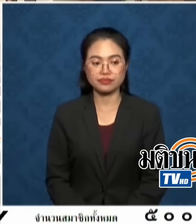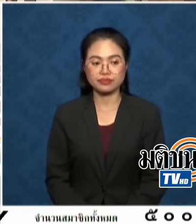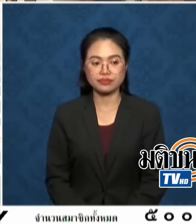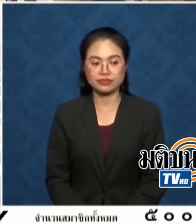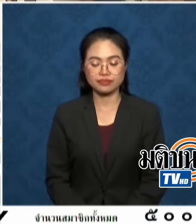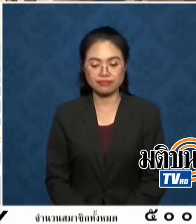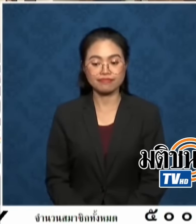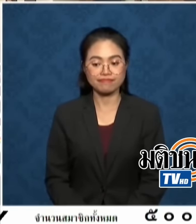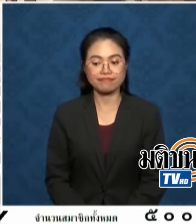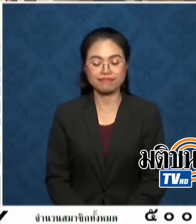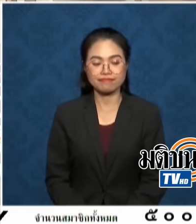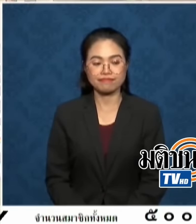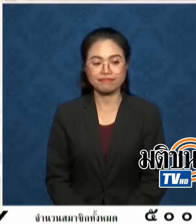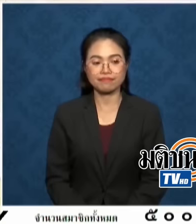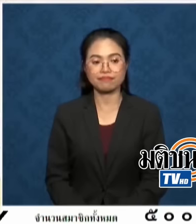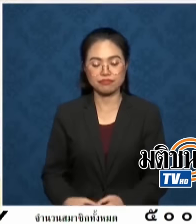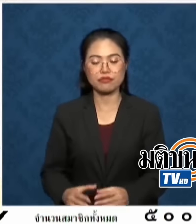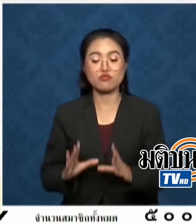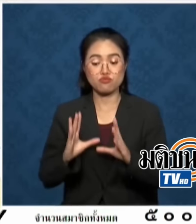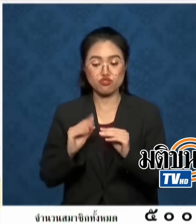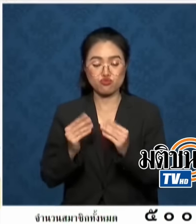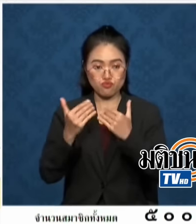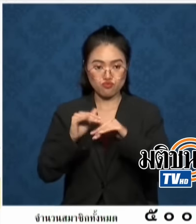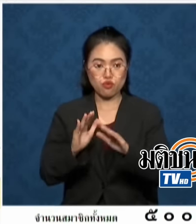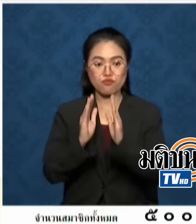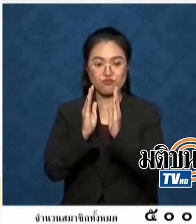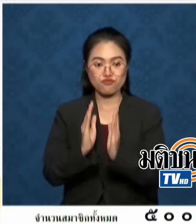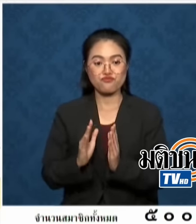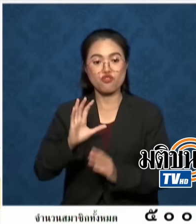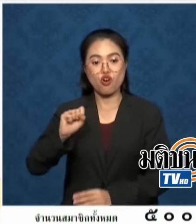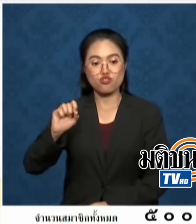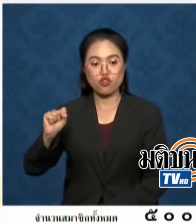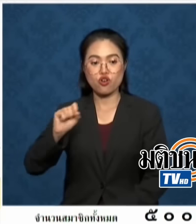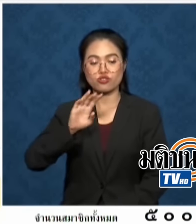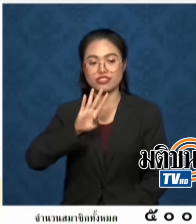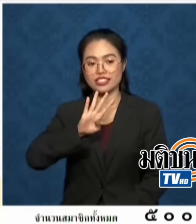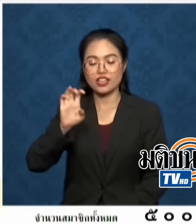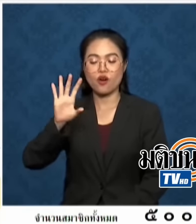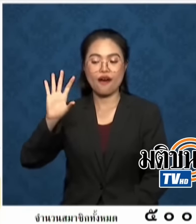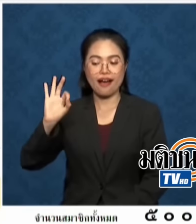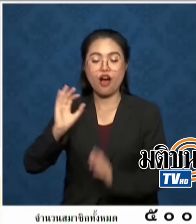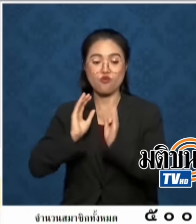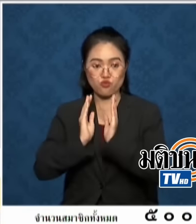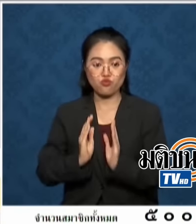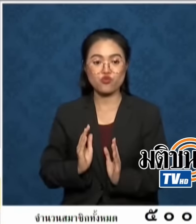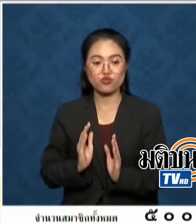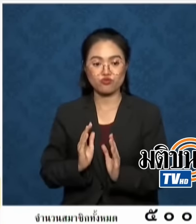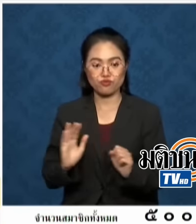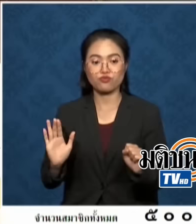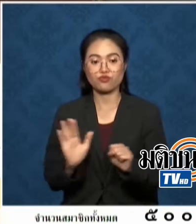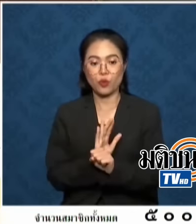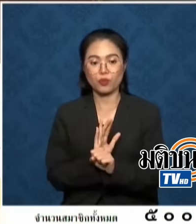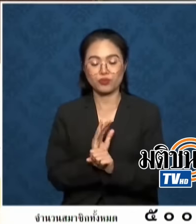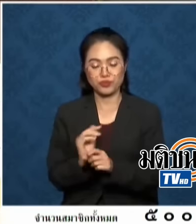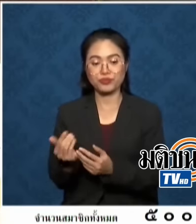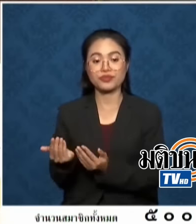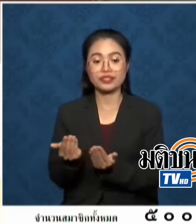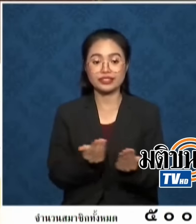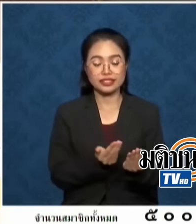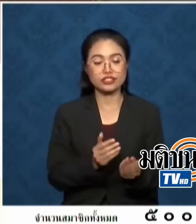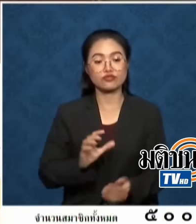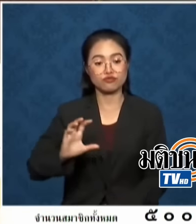มีผู้เข้าร่วมประชุม409ท่านนะครับครบองค์ประชุมนะครับต่อไปเชิญท่านส